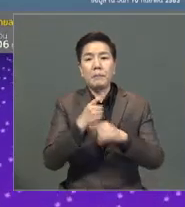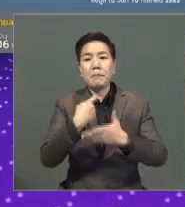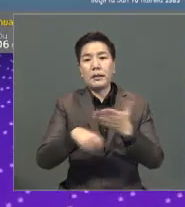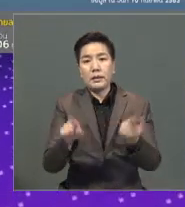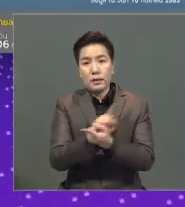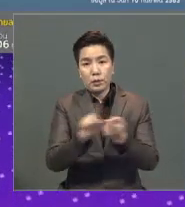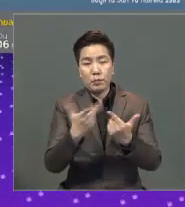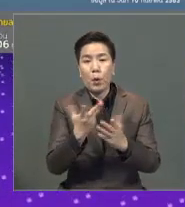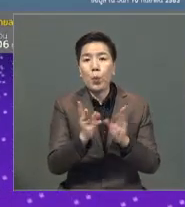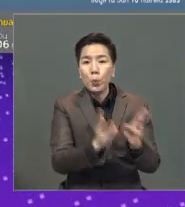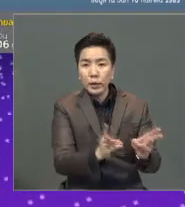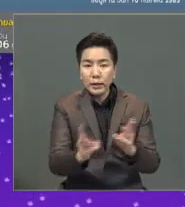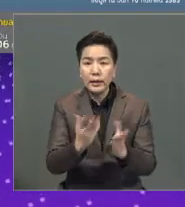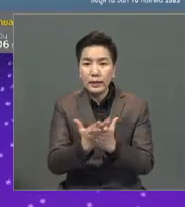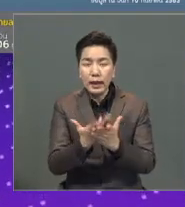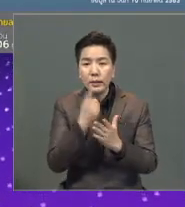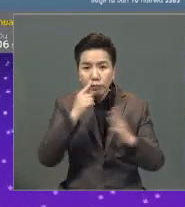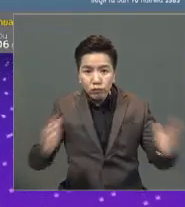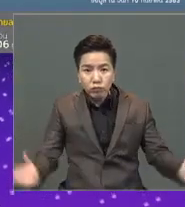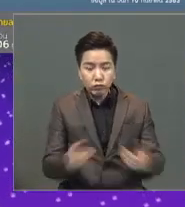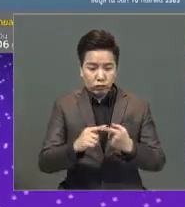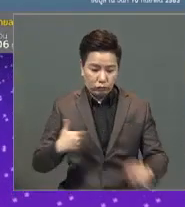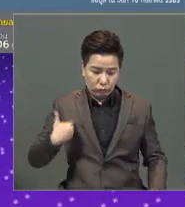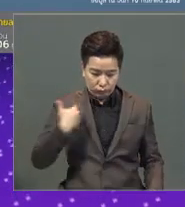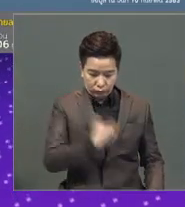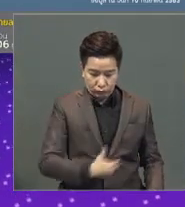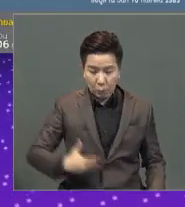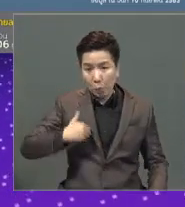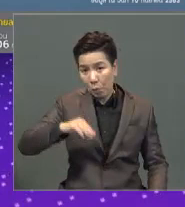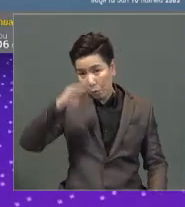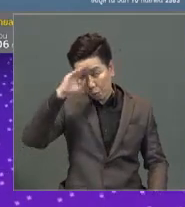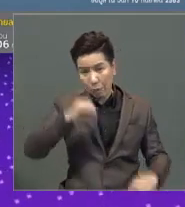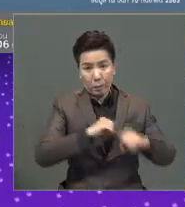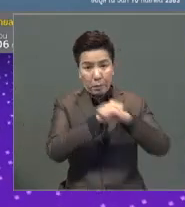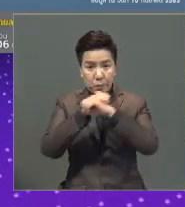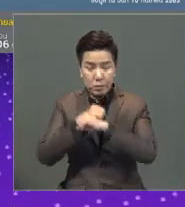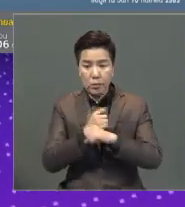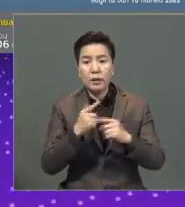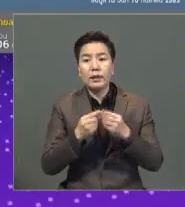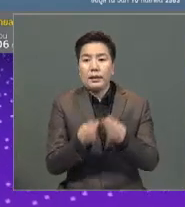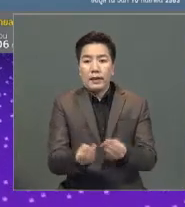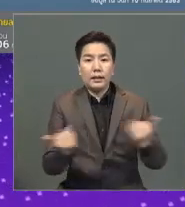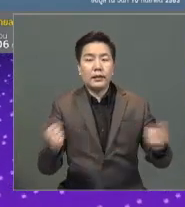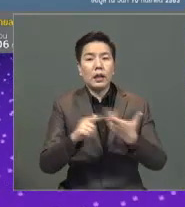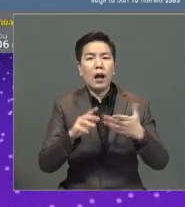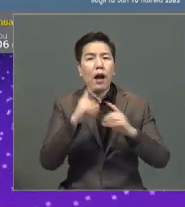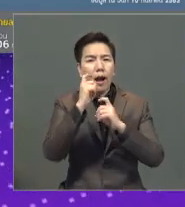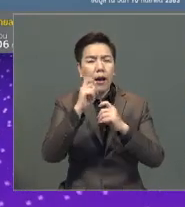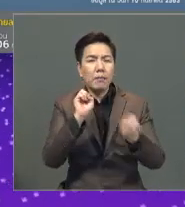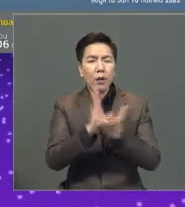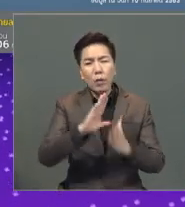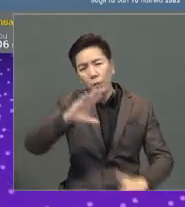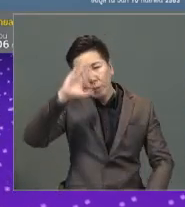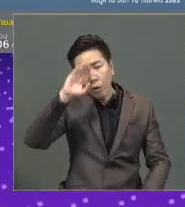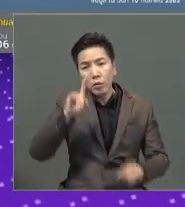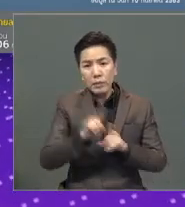เรื่องของหลักเกณฑ์และอัตราค่าส่งเสริมสุขภาพและป้องกันโรคสำหรับประโยชน์ทดแทนไปกับกรณีประสบอันตรายหรือ